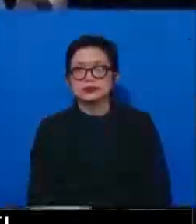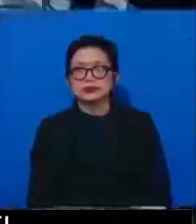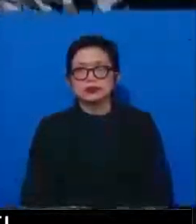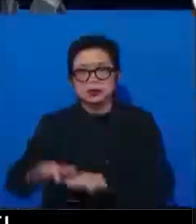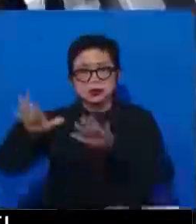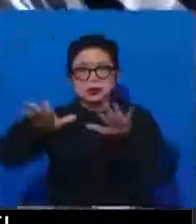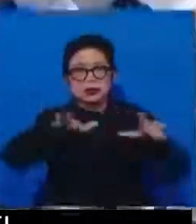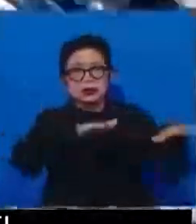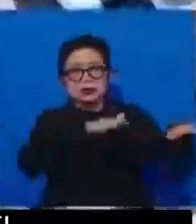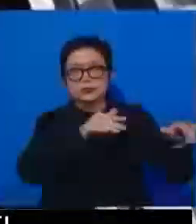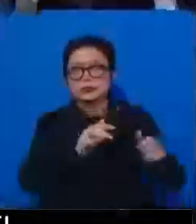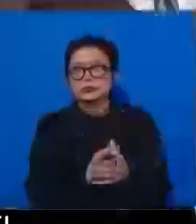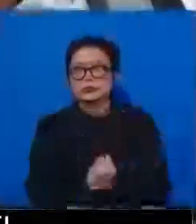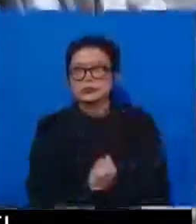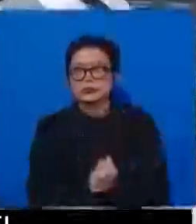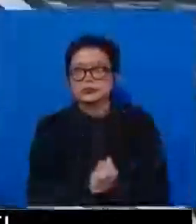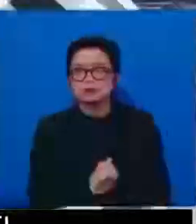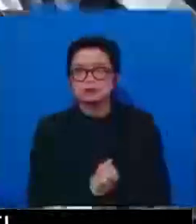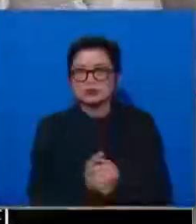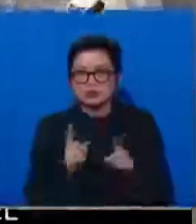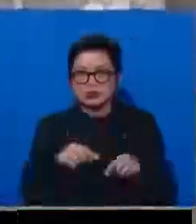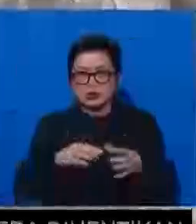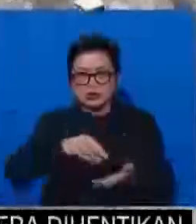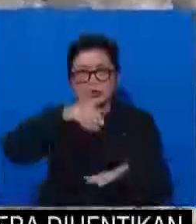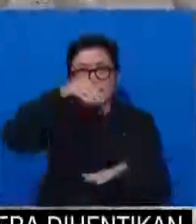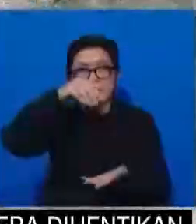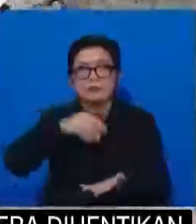sampai akhirnya jadi garam seperti ini ya Pak ya.